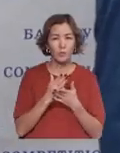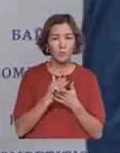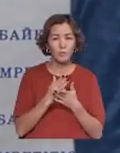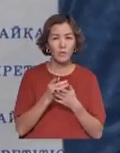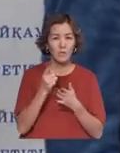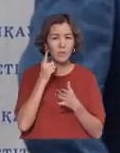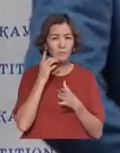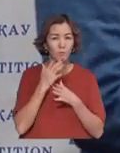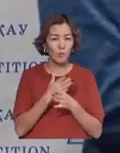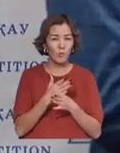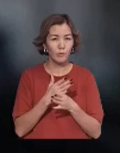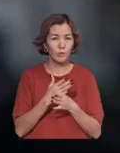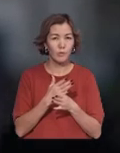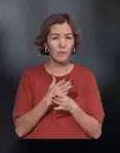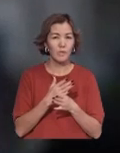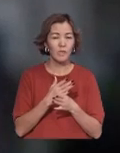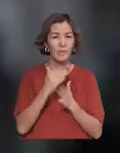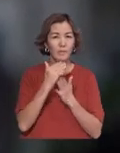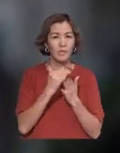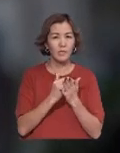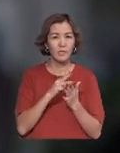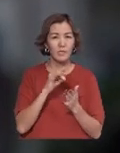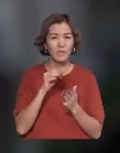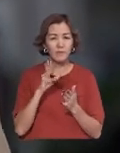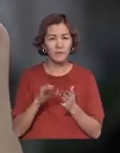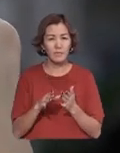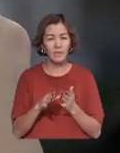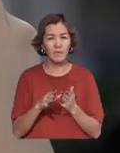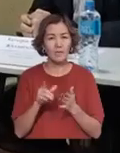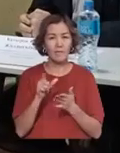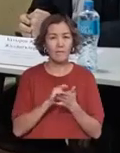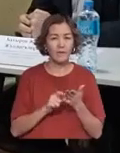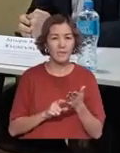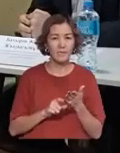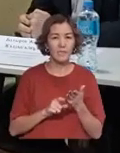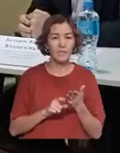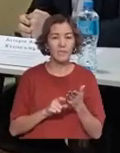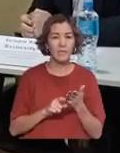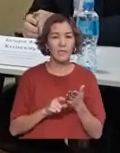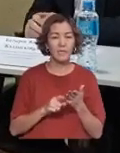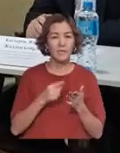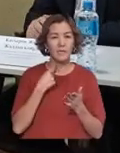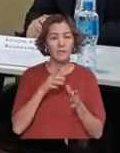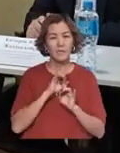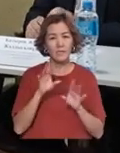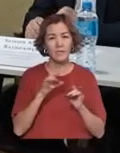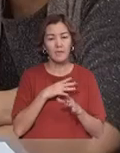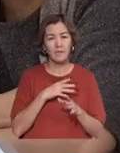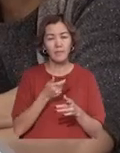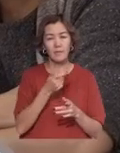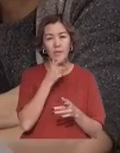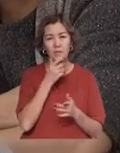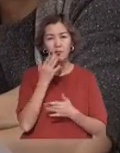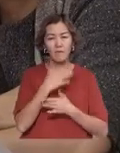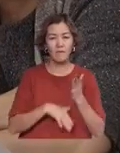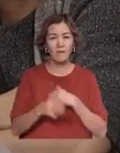смартфона, сбор данных через приложение ТЭП-ТЭП-СИ, а также выразительное чтение стихотворений. В качестве зрителей присутствовали